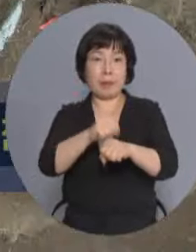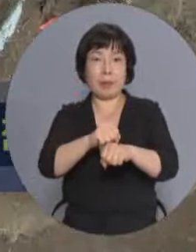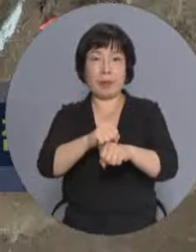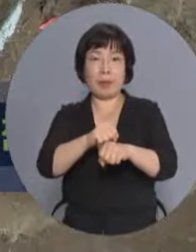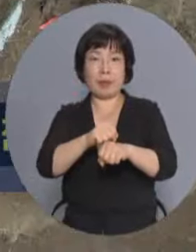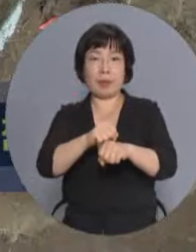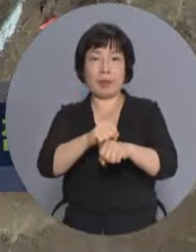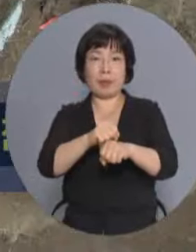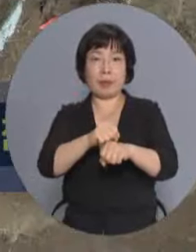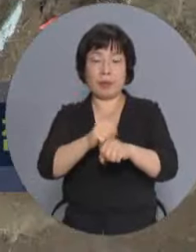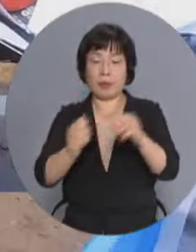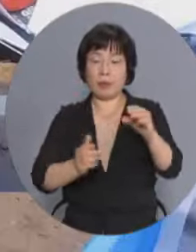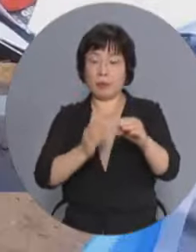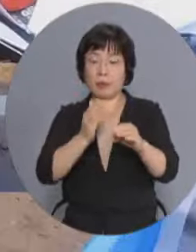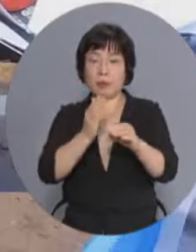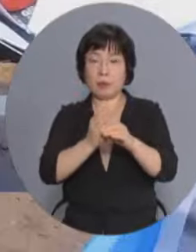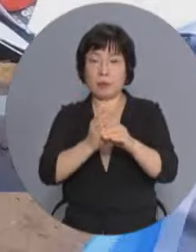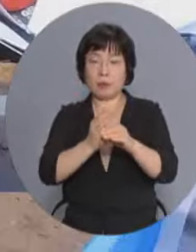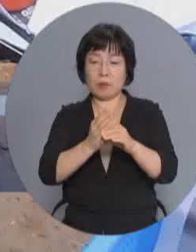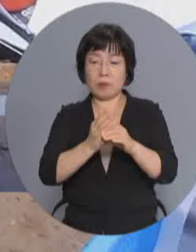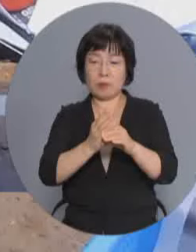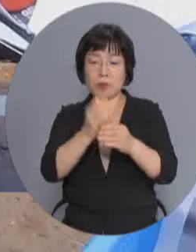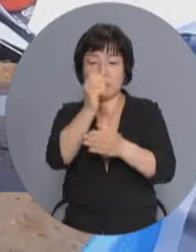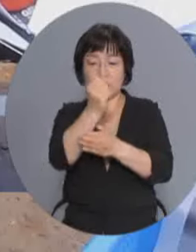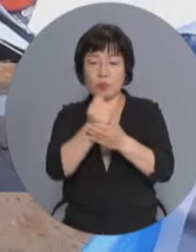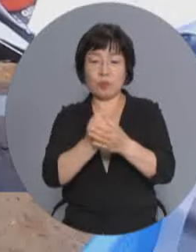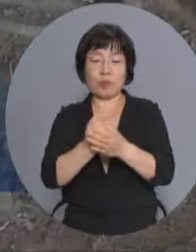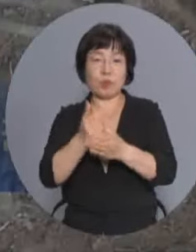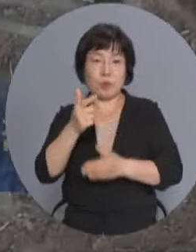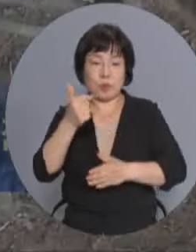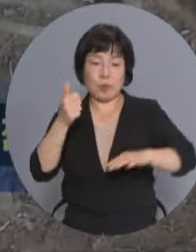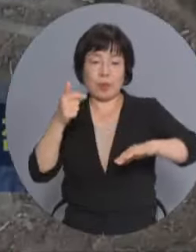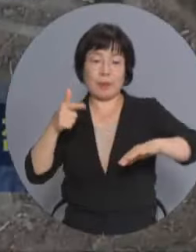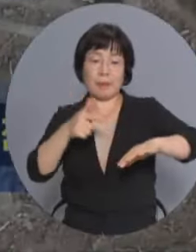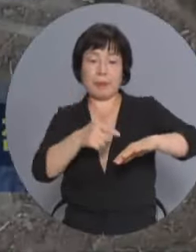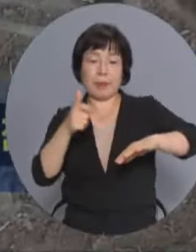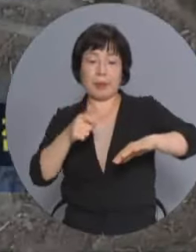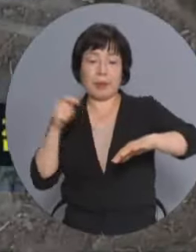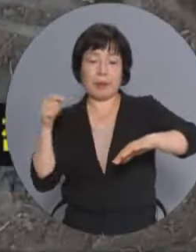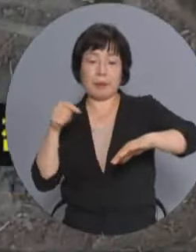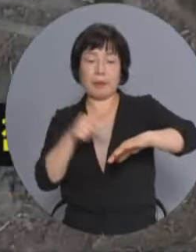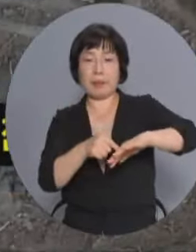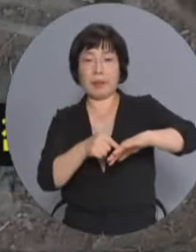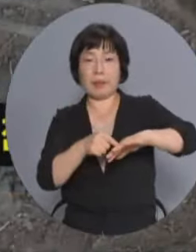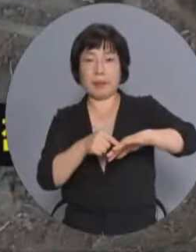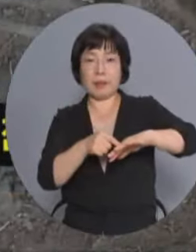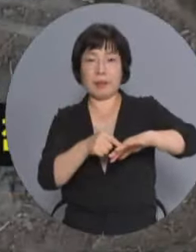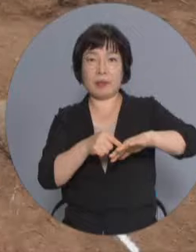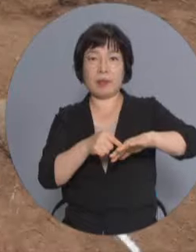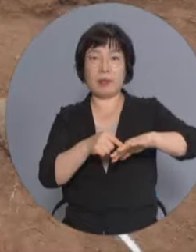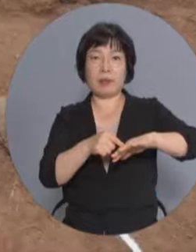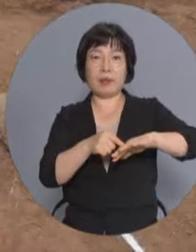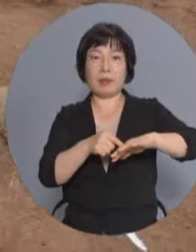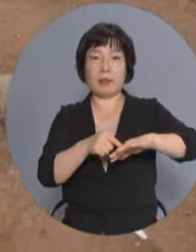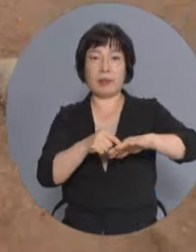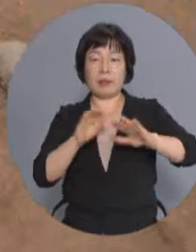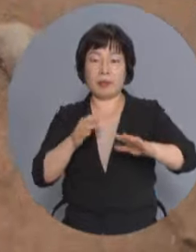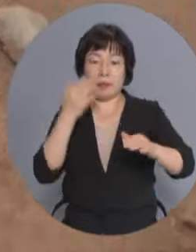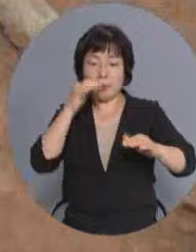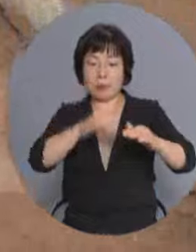있었으며 그중에는 녹슨 총탄이 그속 있